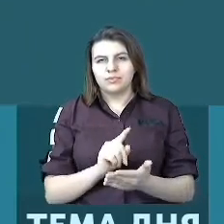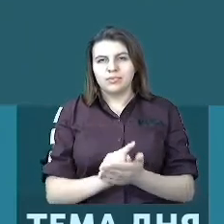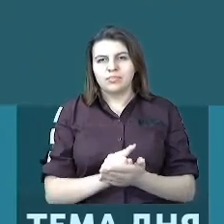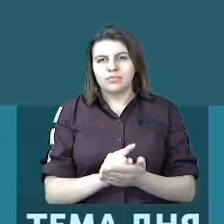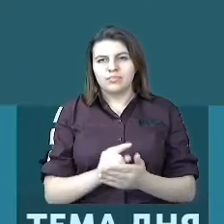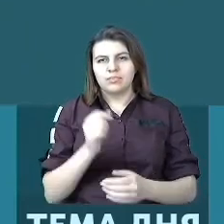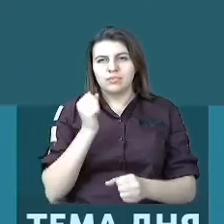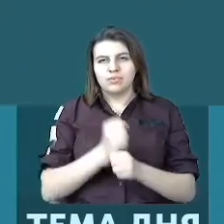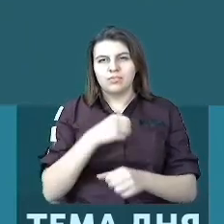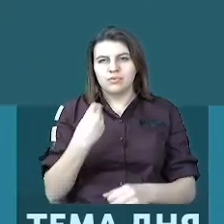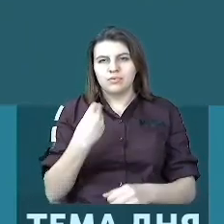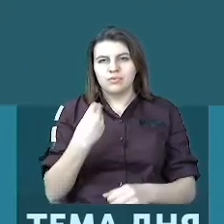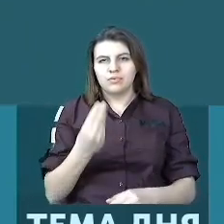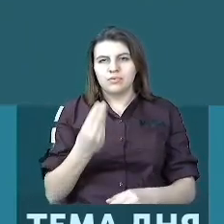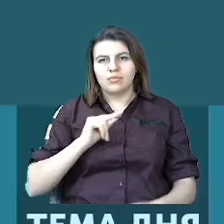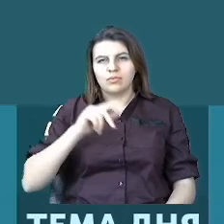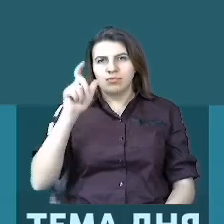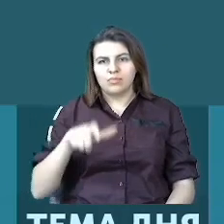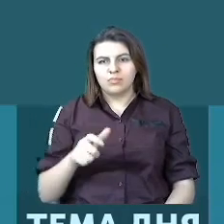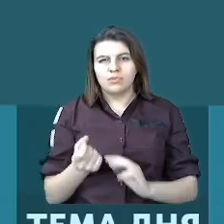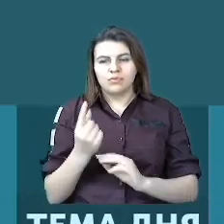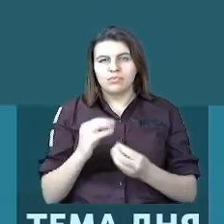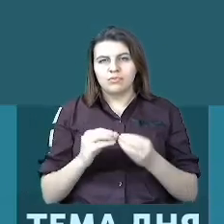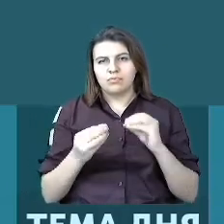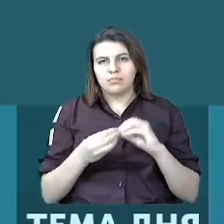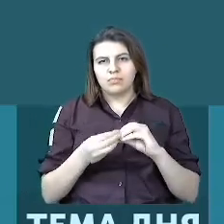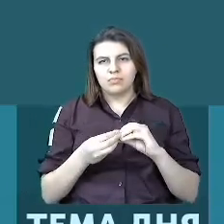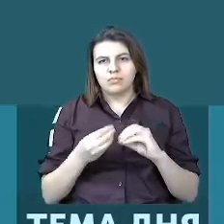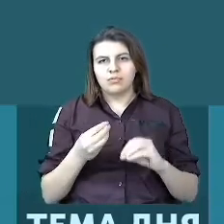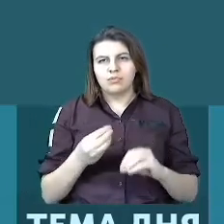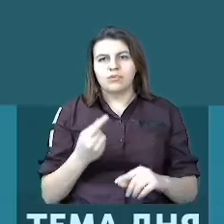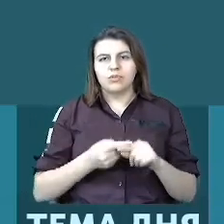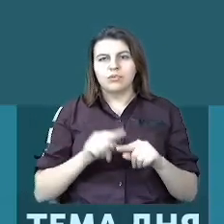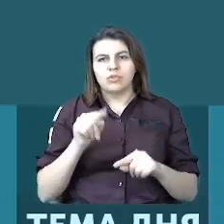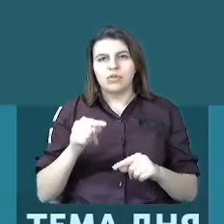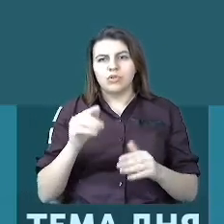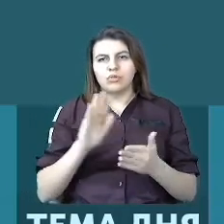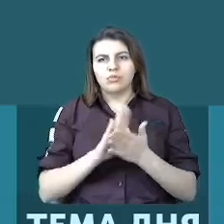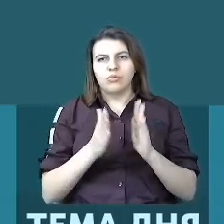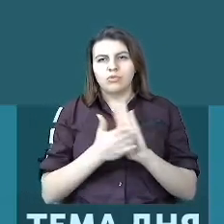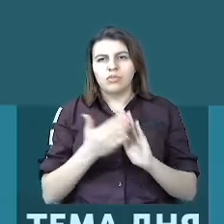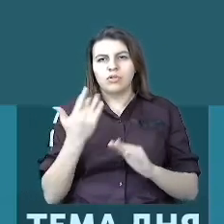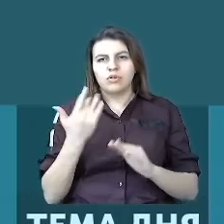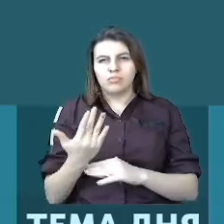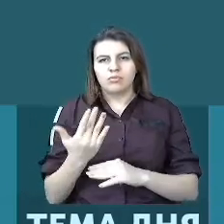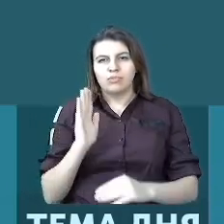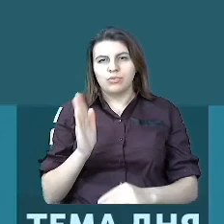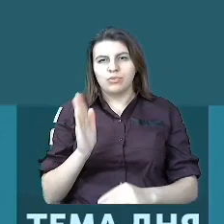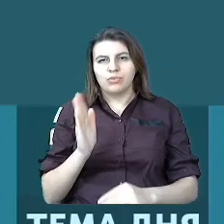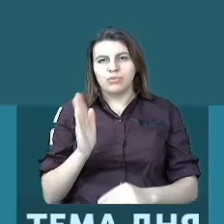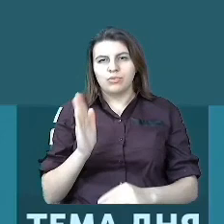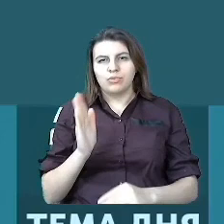те, що ті умови, які буде диктувати роботодавець, вони не завжди будуть сприйняті для робітника, але він буде